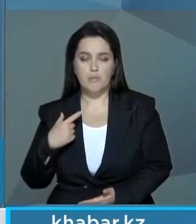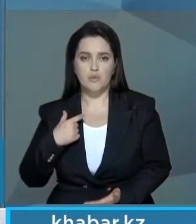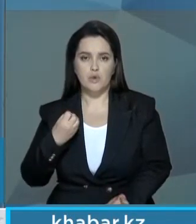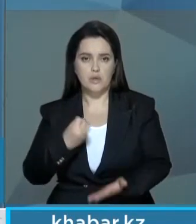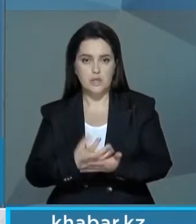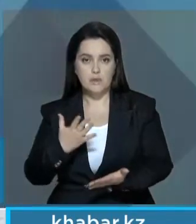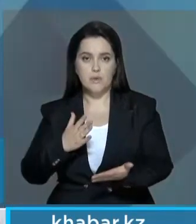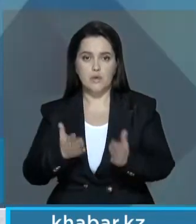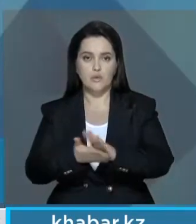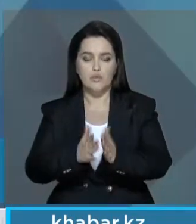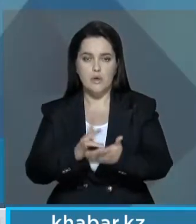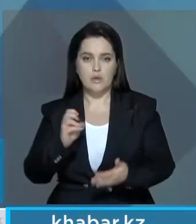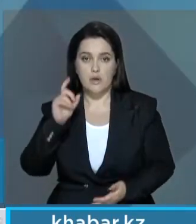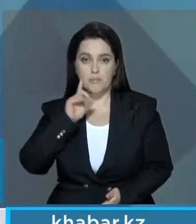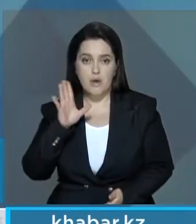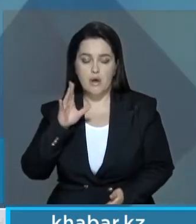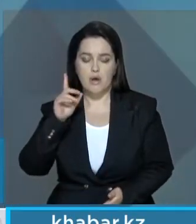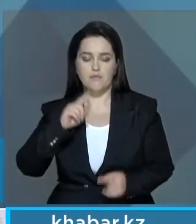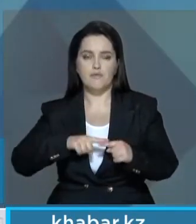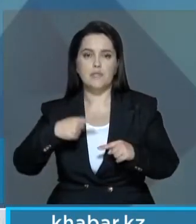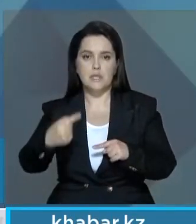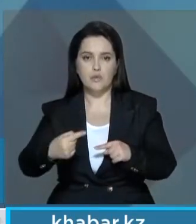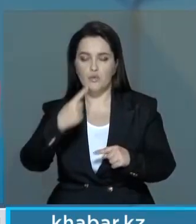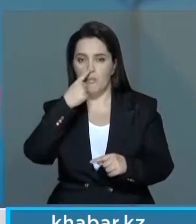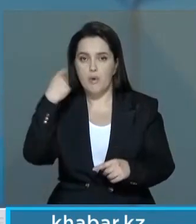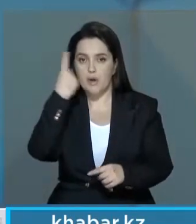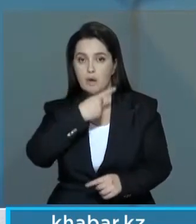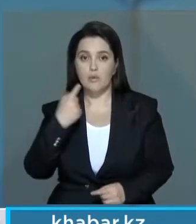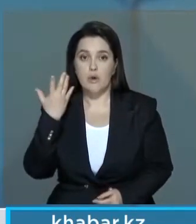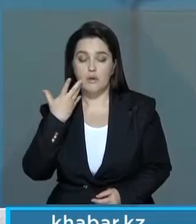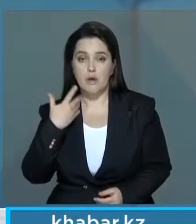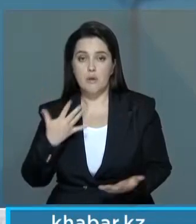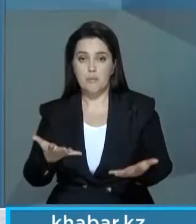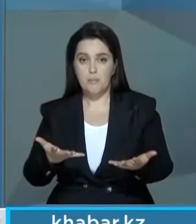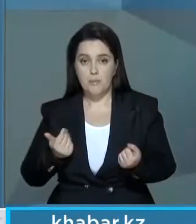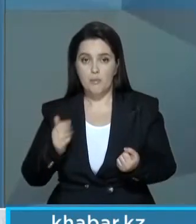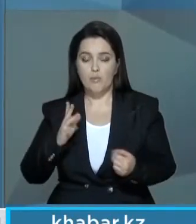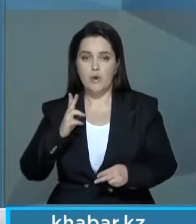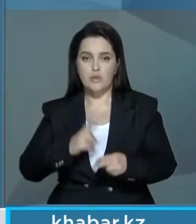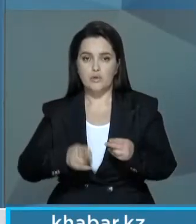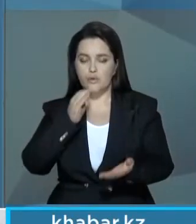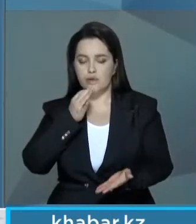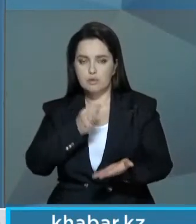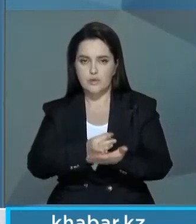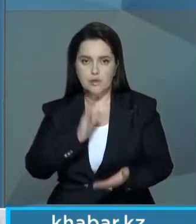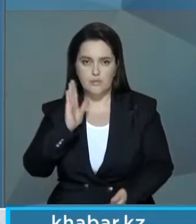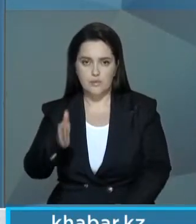неблагоприятно Но это предварительная оценка в следующем году когда мы получим весь массив данных мы дадим окончательное заключение по этому вопросу